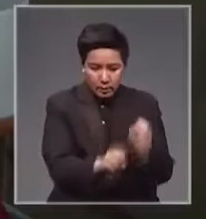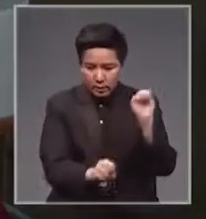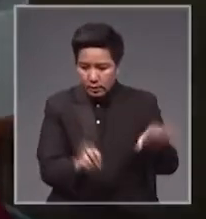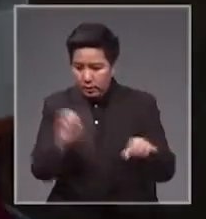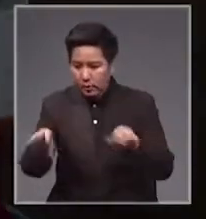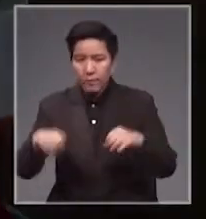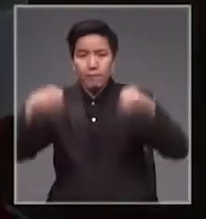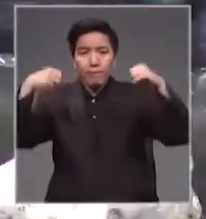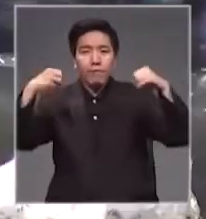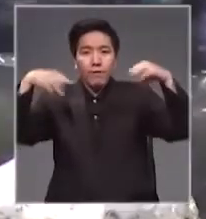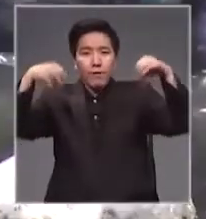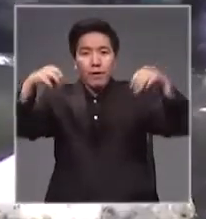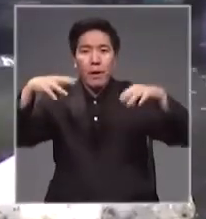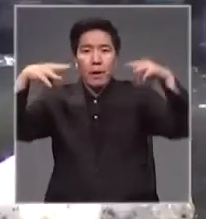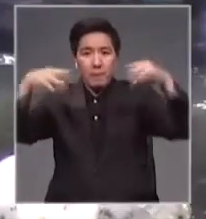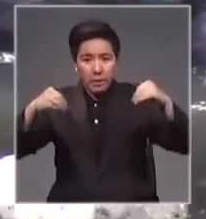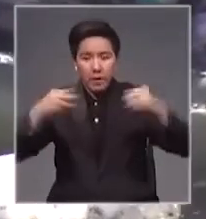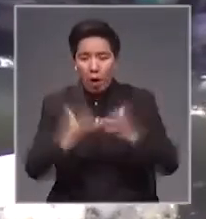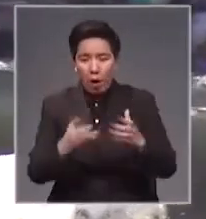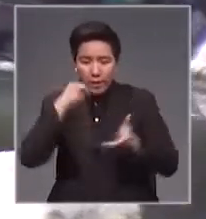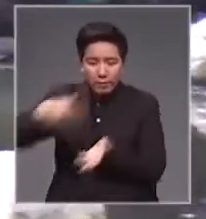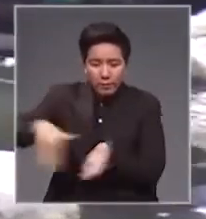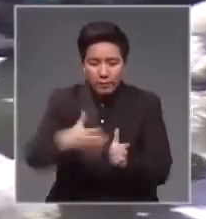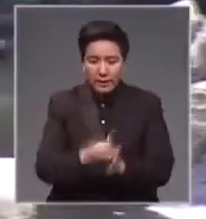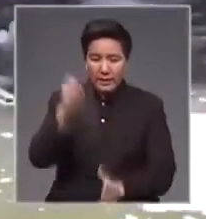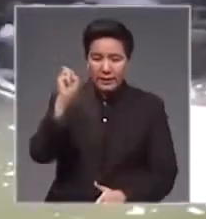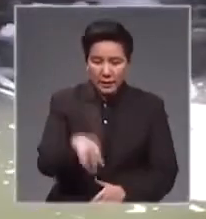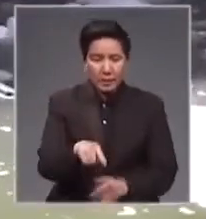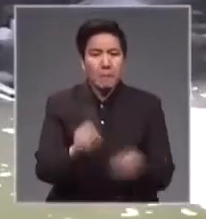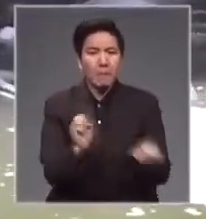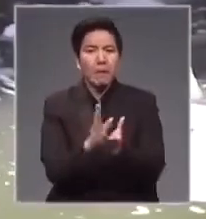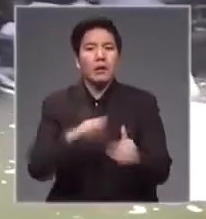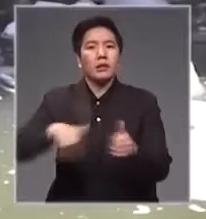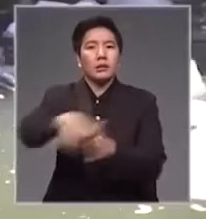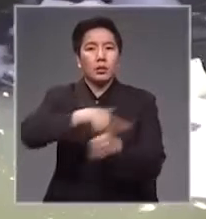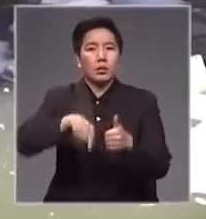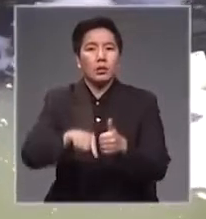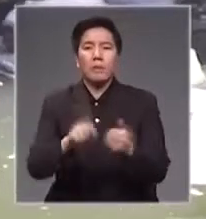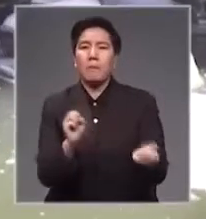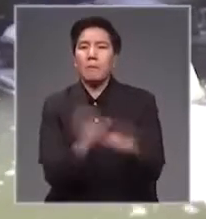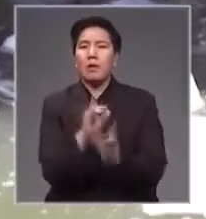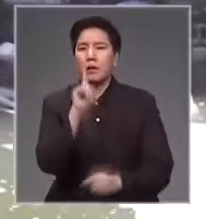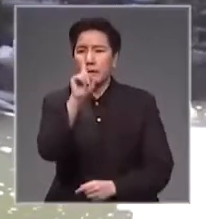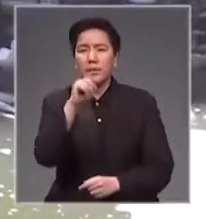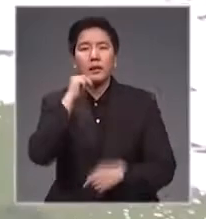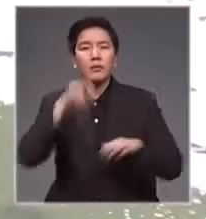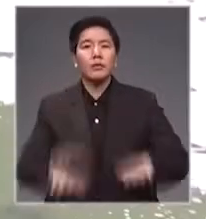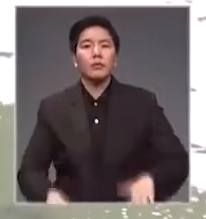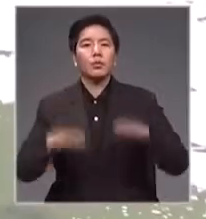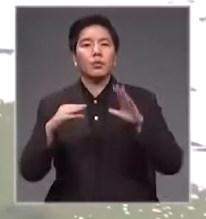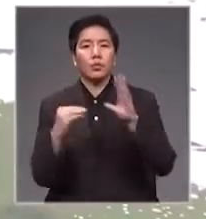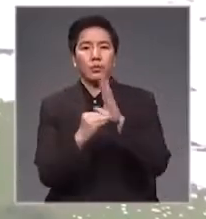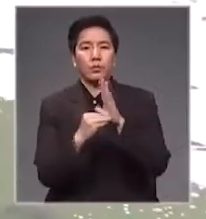เป็นและไม่ทิ้งขยะลงแม่น้ำลำคลองซึ่งนอกจากเป็นการทำลายสิ่งแวดล้อมแล้วยังเป็นสาเหตุหนึ่งของน้ำท่วมกรุงเทพ